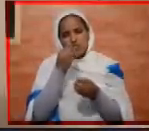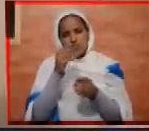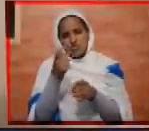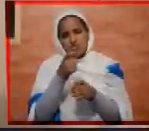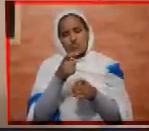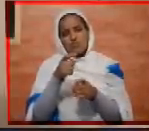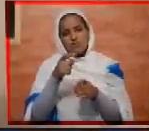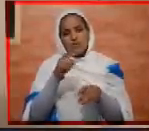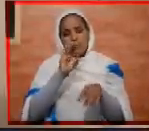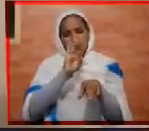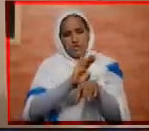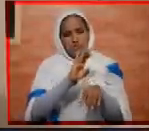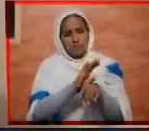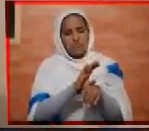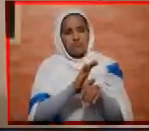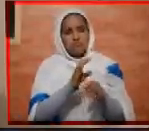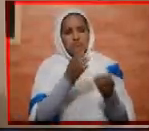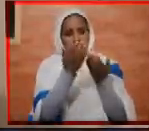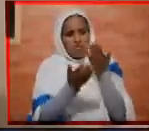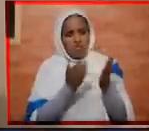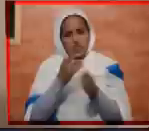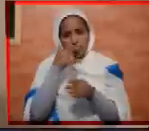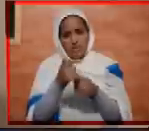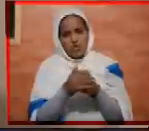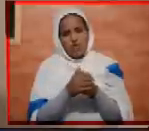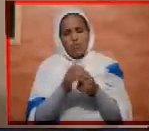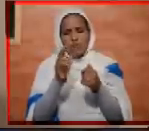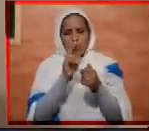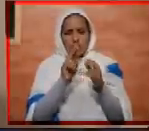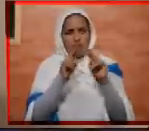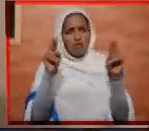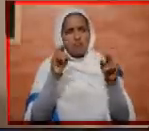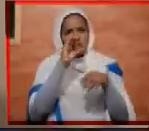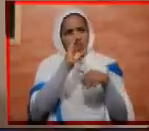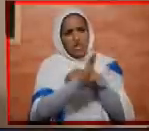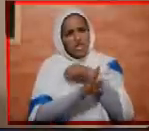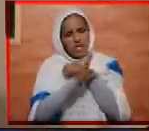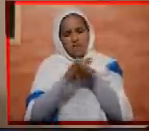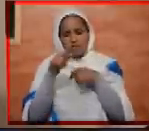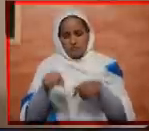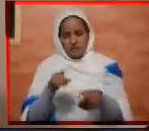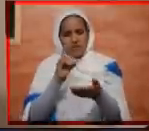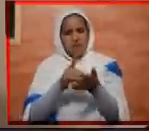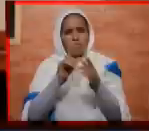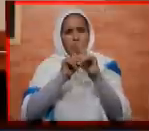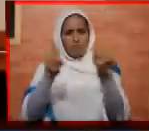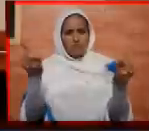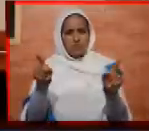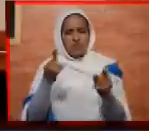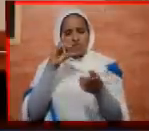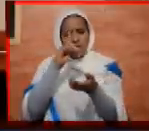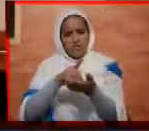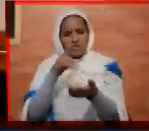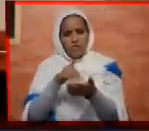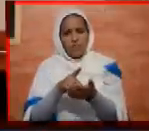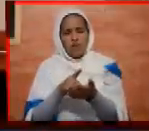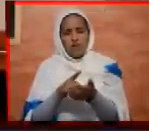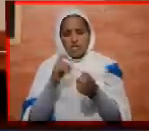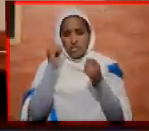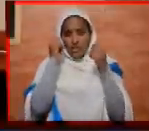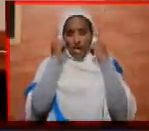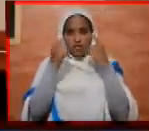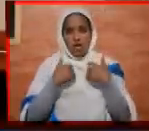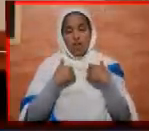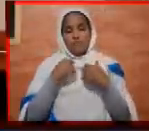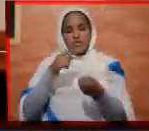አለቃለሁ አለቃም በሚያዘው ጊዜ ታዛዥነቱ ይህን ያለ አይሆንም። ግልጹን ለመናገር ከሆነ ይሄ ነው